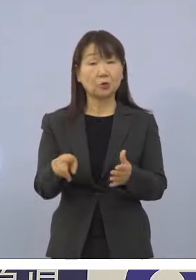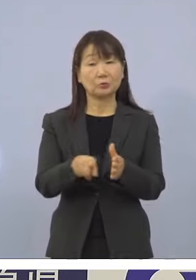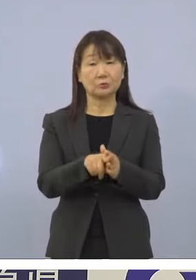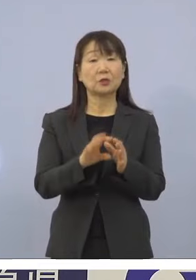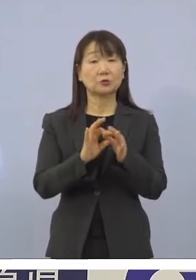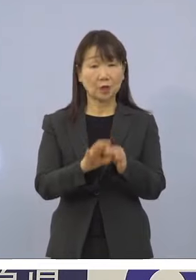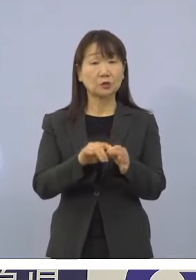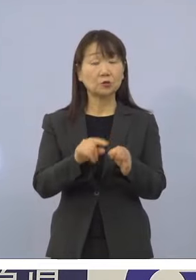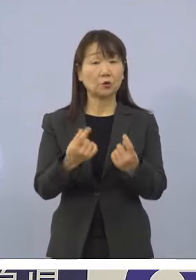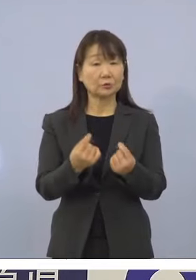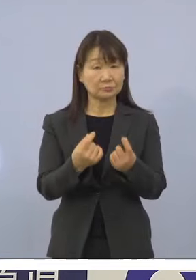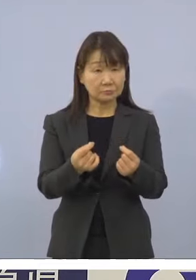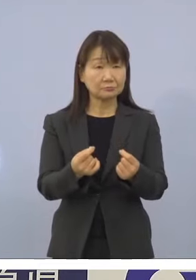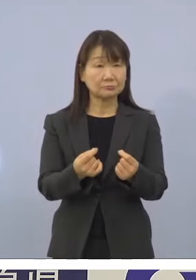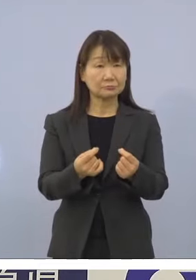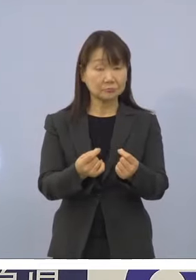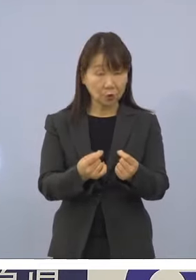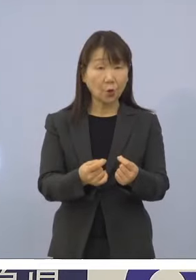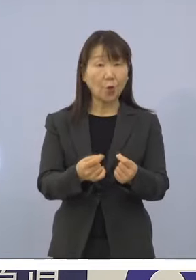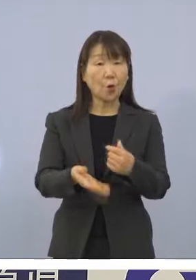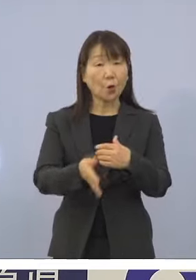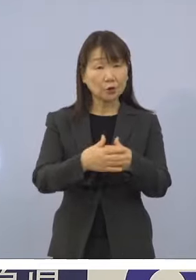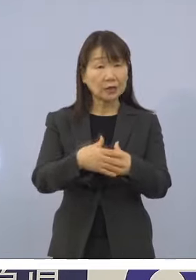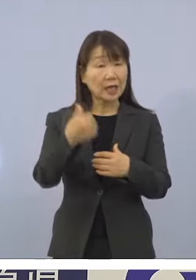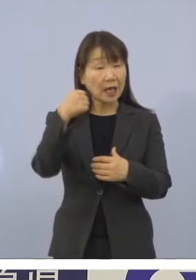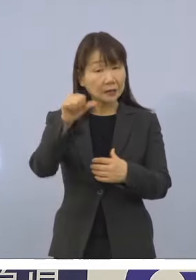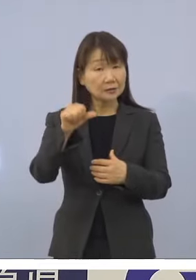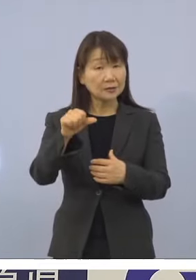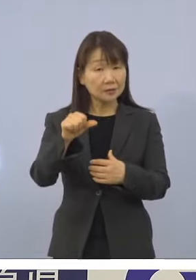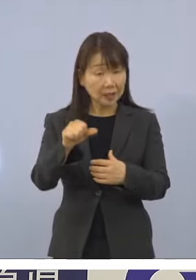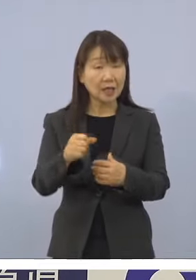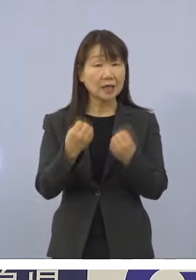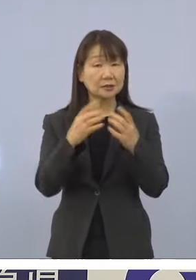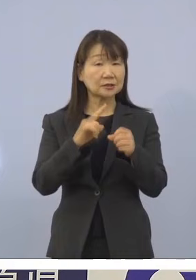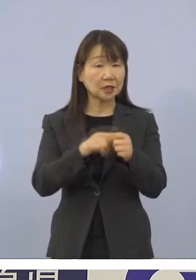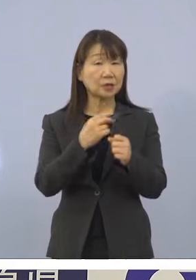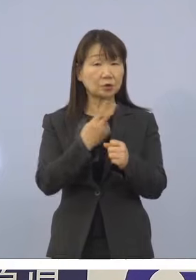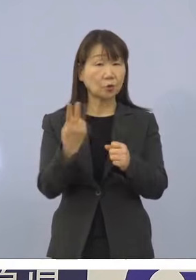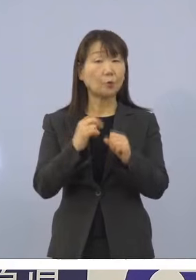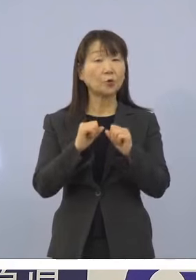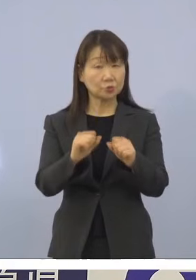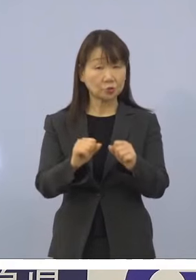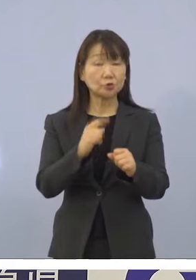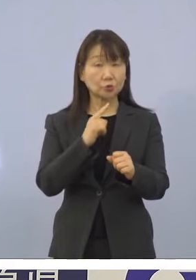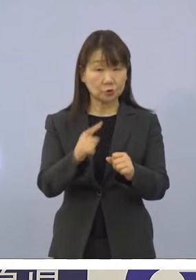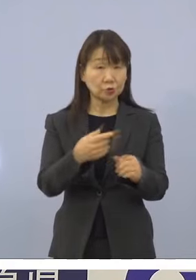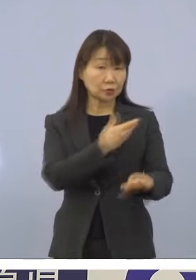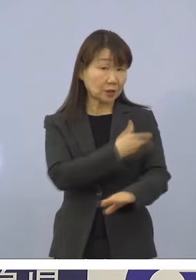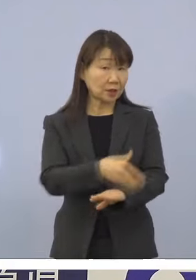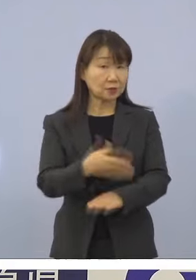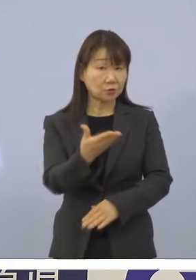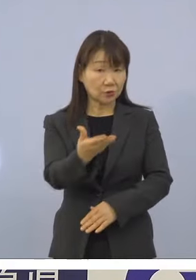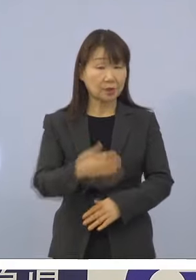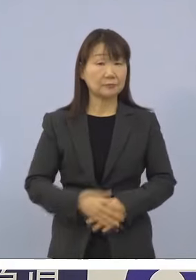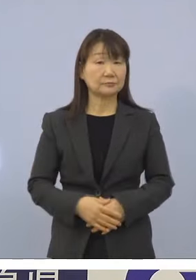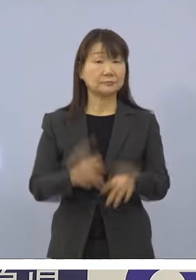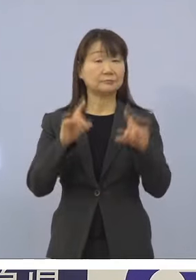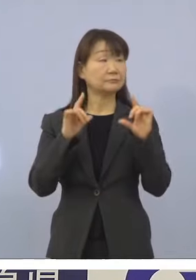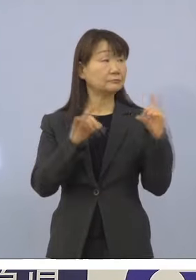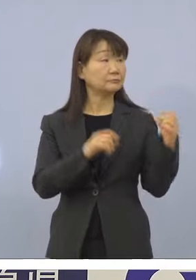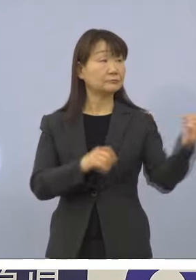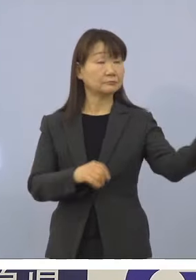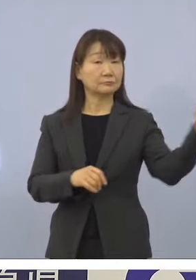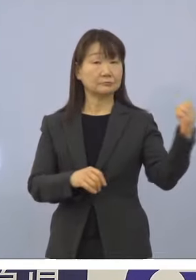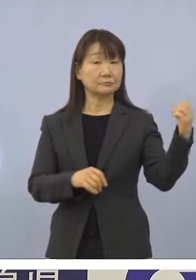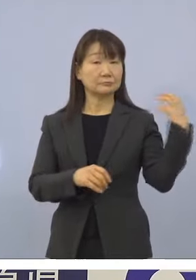必要に応じて補正などで新年度も対応するというようなそんな流れになるんでしょう。 いや、どうでしたっけ。